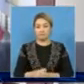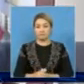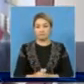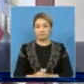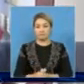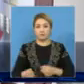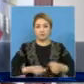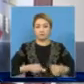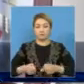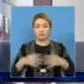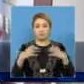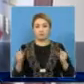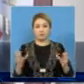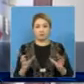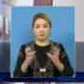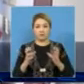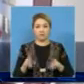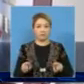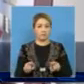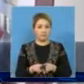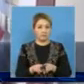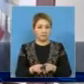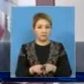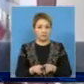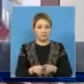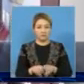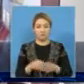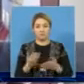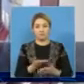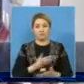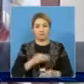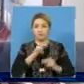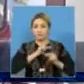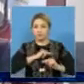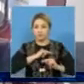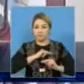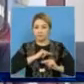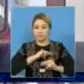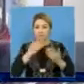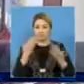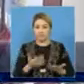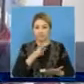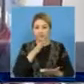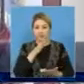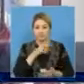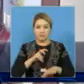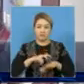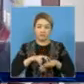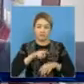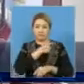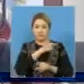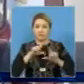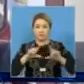с управлением здравоохранения. Также, честно, мы работаем в данный момент с медицинским